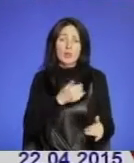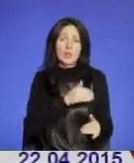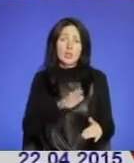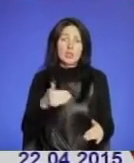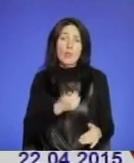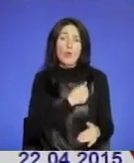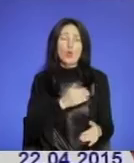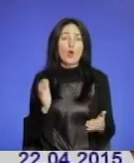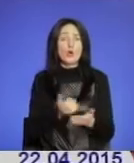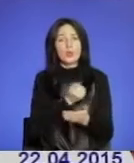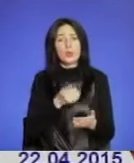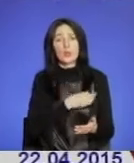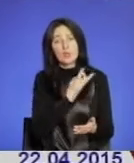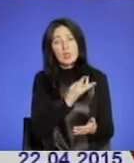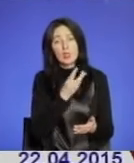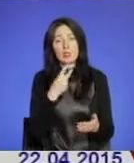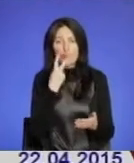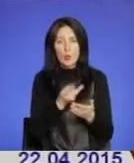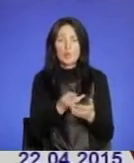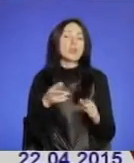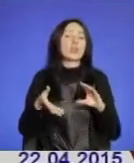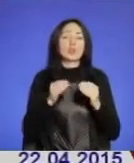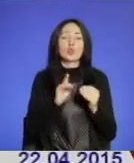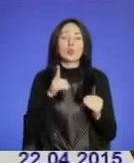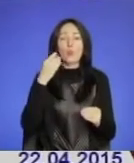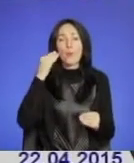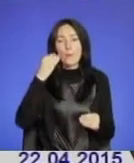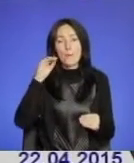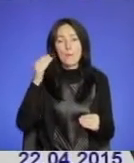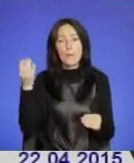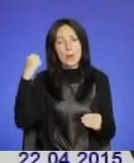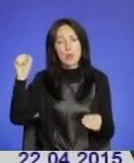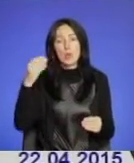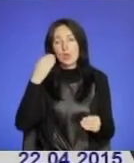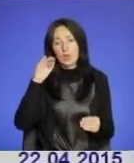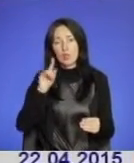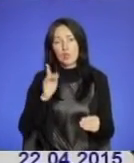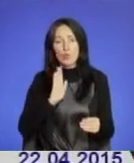показали дійсно свій результат, щоб переміг найкращий і щоб було що згадати.